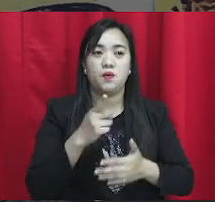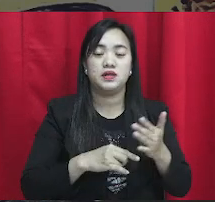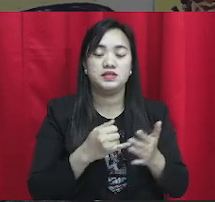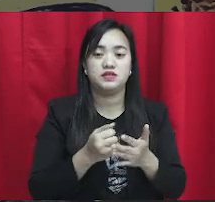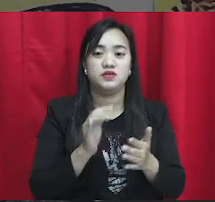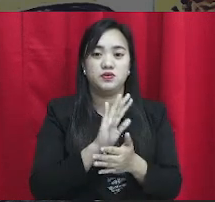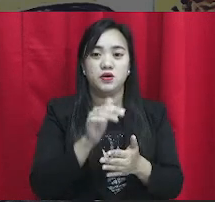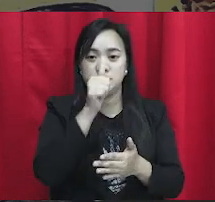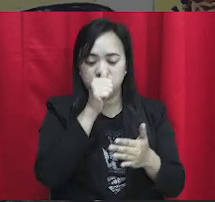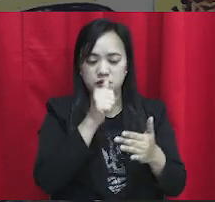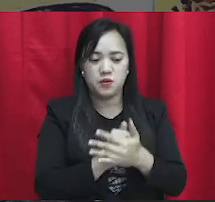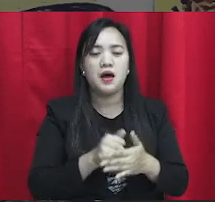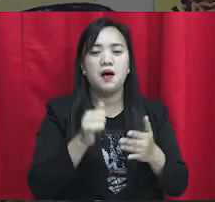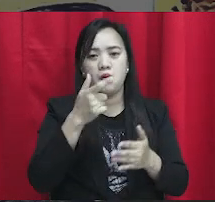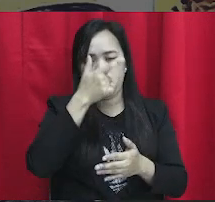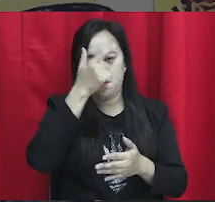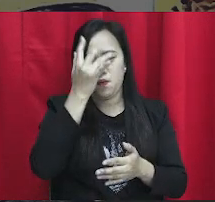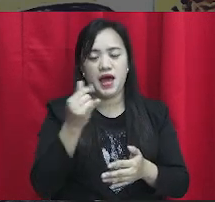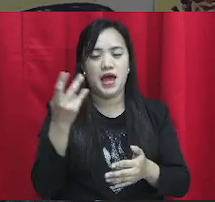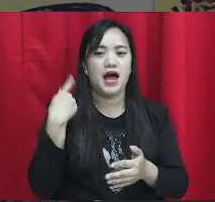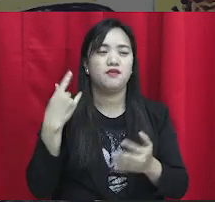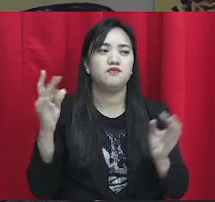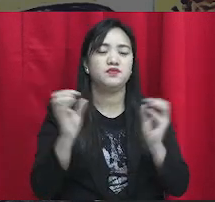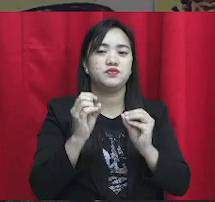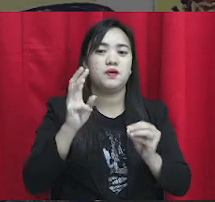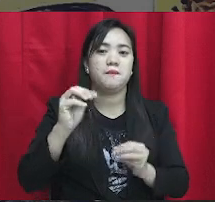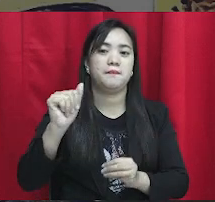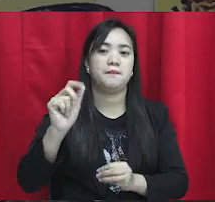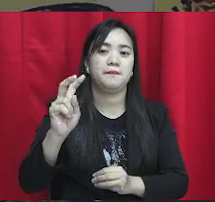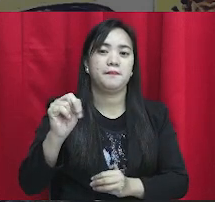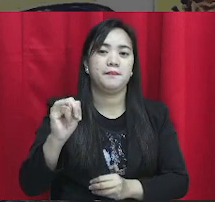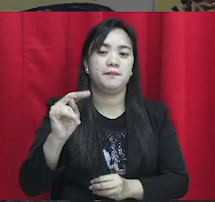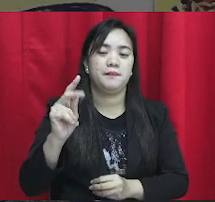ninyo ni tatay? Bakit wala kayong maintenance?